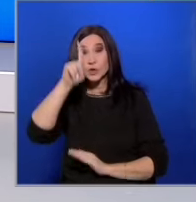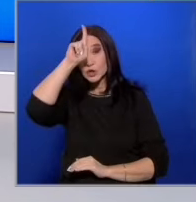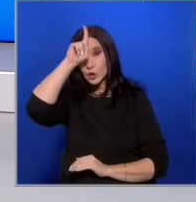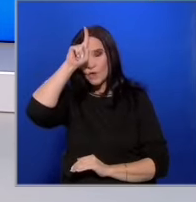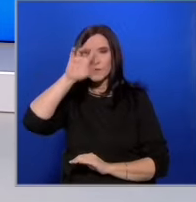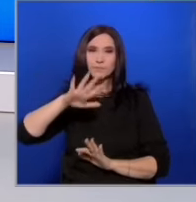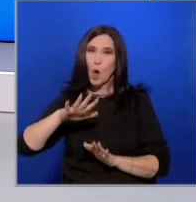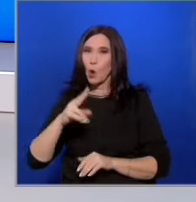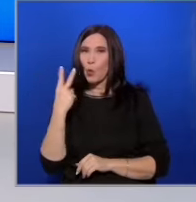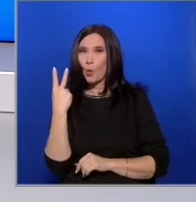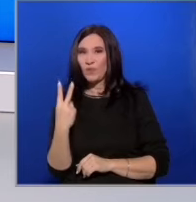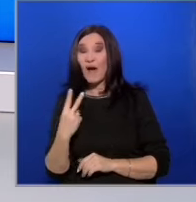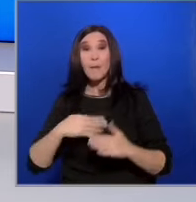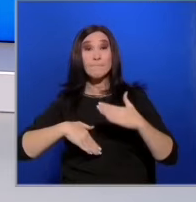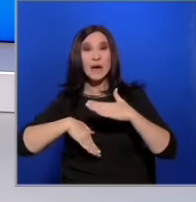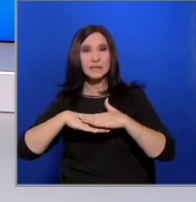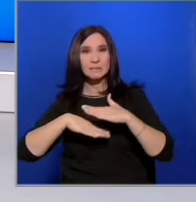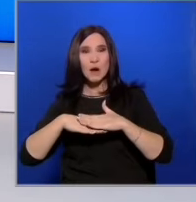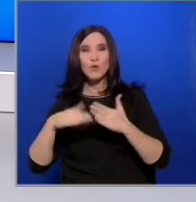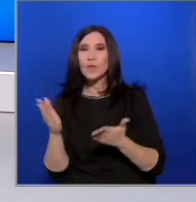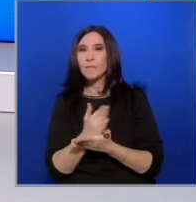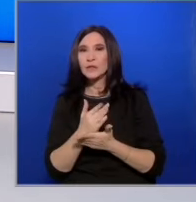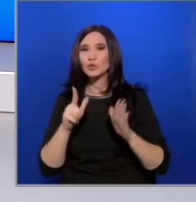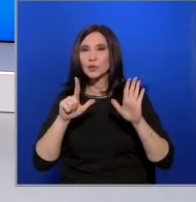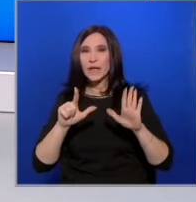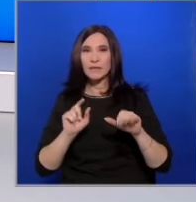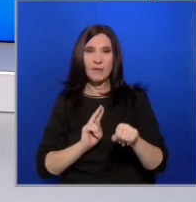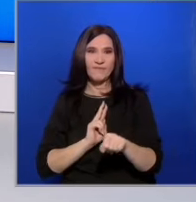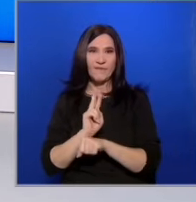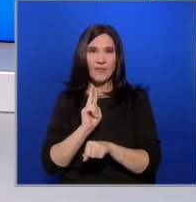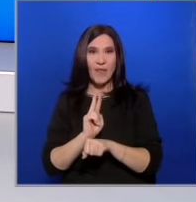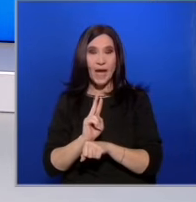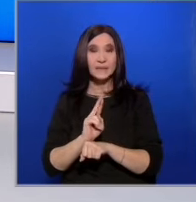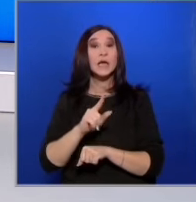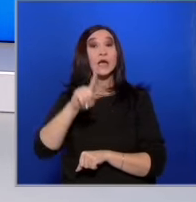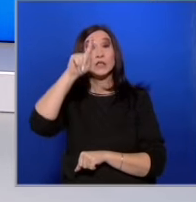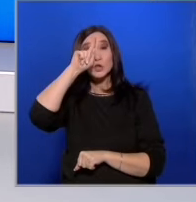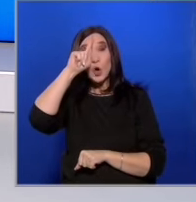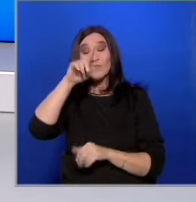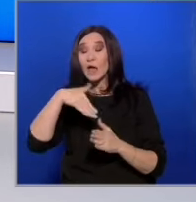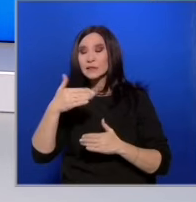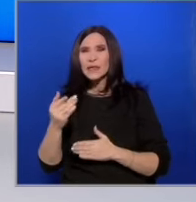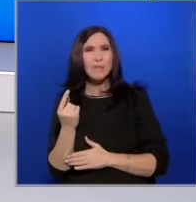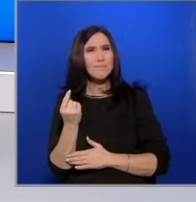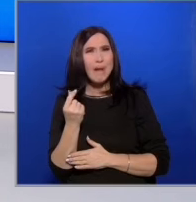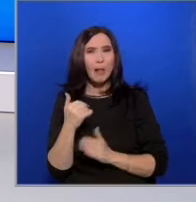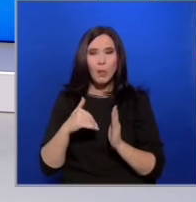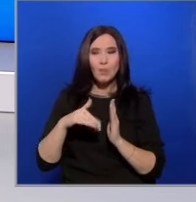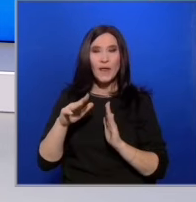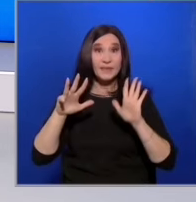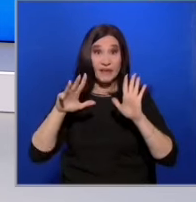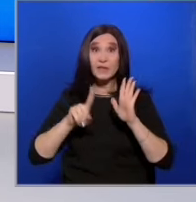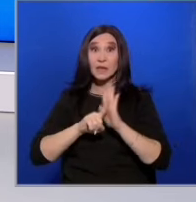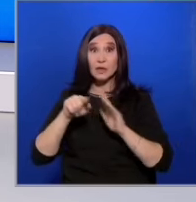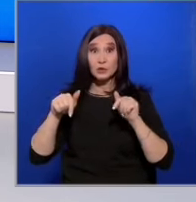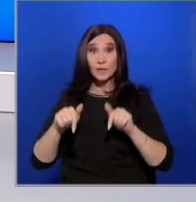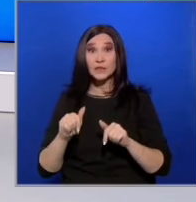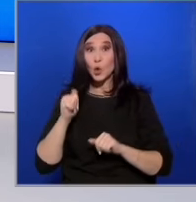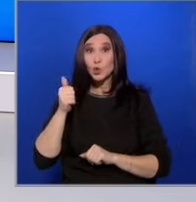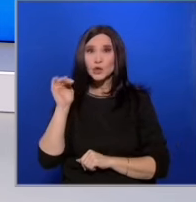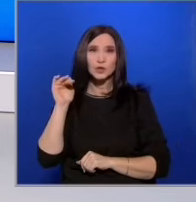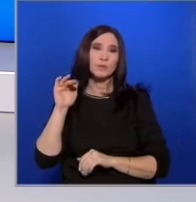софия около 2 а максималните между 7 и12 в софия след малко над 99° днес